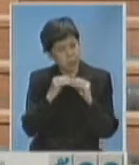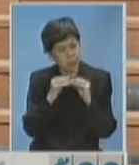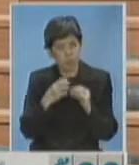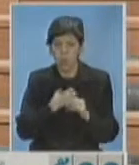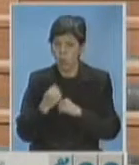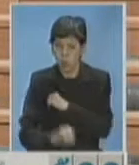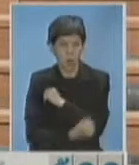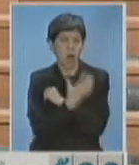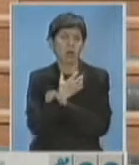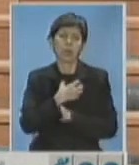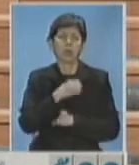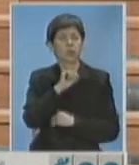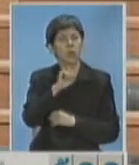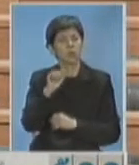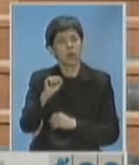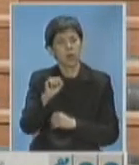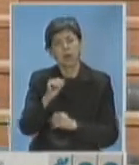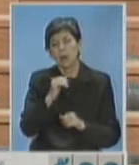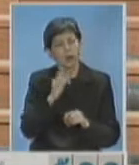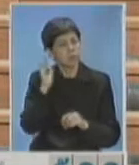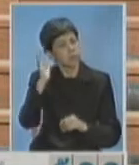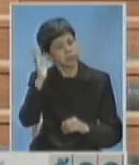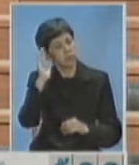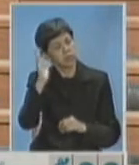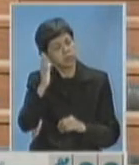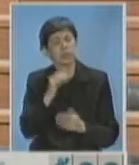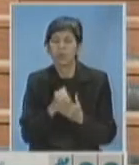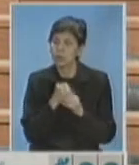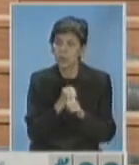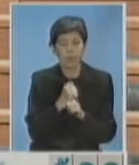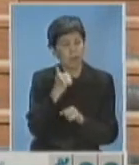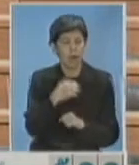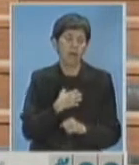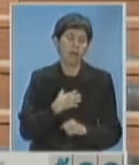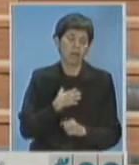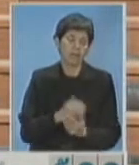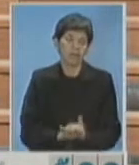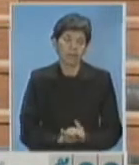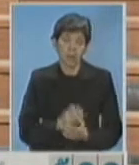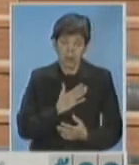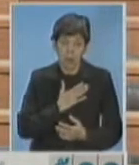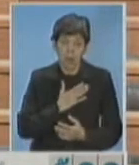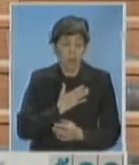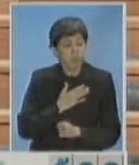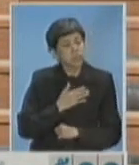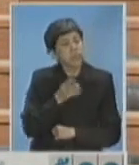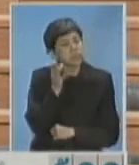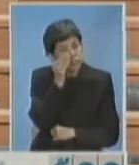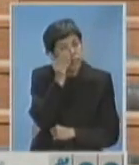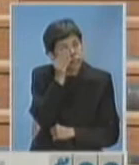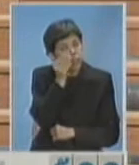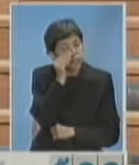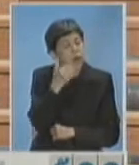ปิดโอกาสให้ท่านสสวัชระเพชรทองได้ทำหน้าที่ผู้แทนของปวงชนได้อย่างสมบูรณ์แบบเพราะผมฟังมาโดยตลอดก็เห็นว่